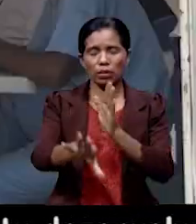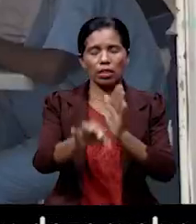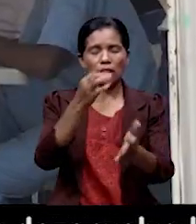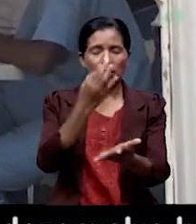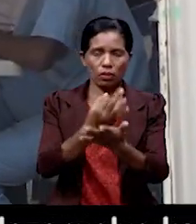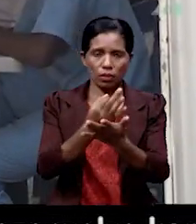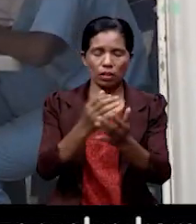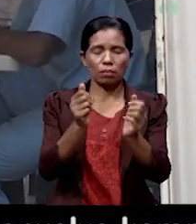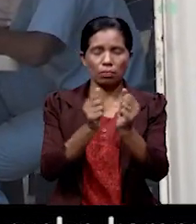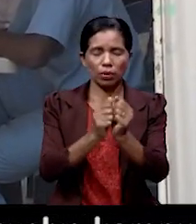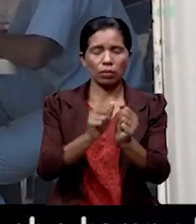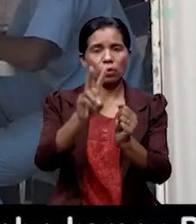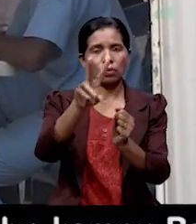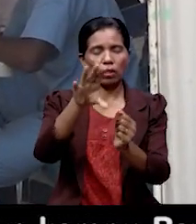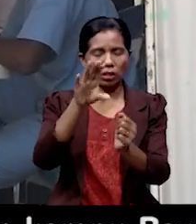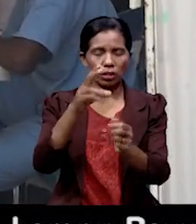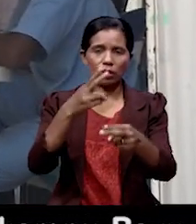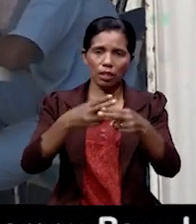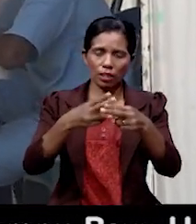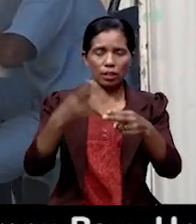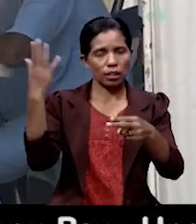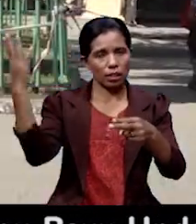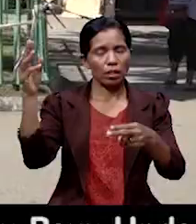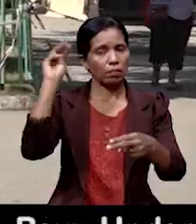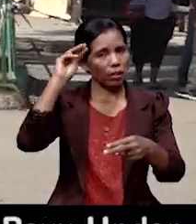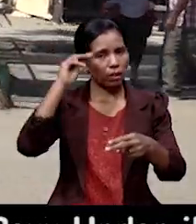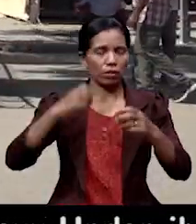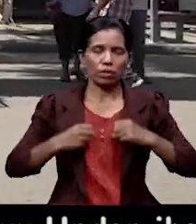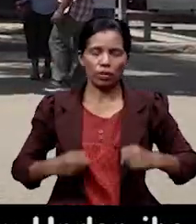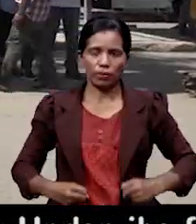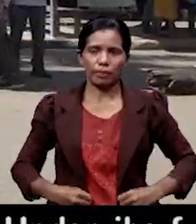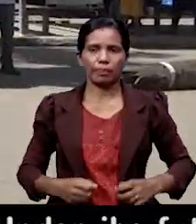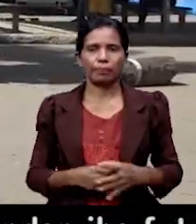nonaran sir ne iha ona Ministério Saúde. Lamberto da Silva, ZMN.